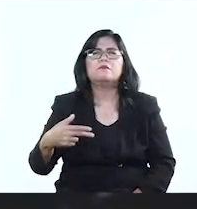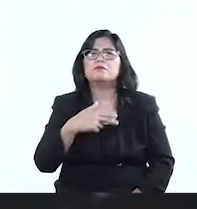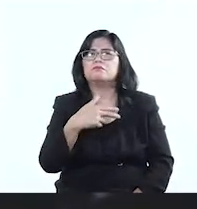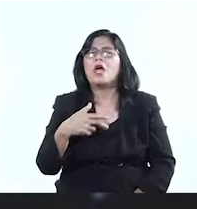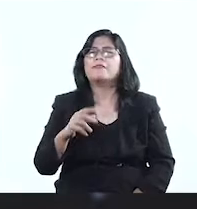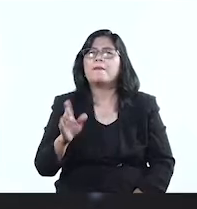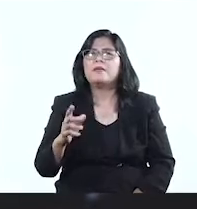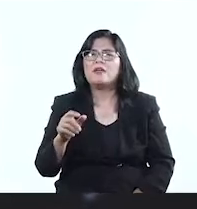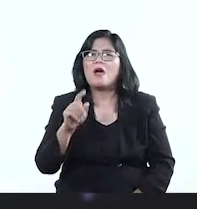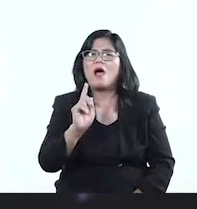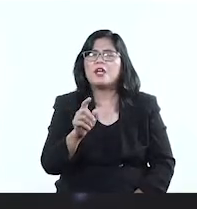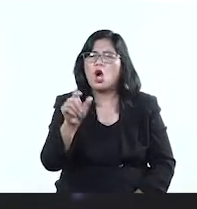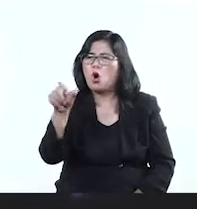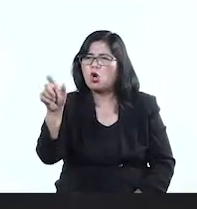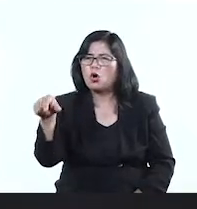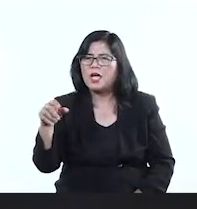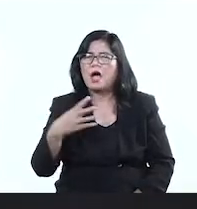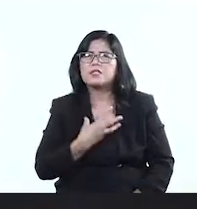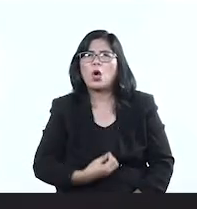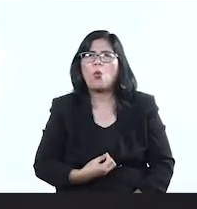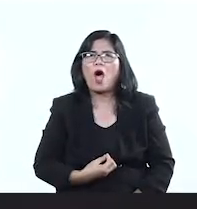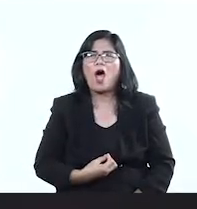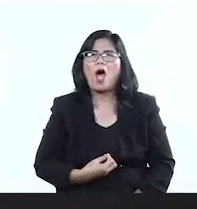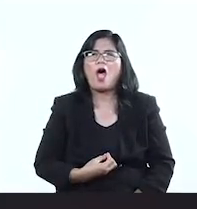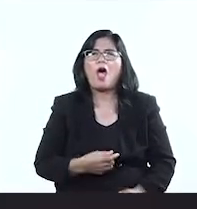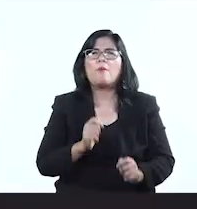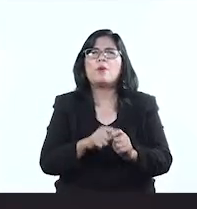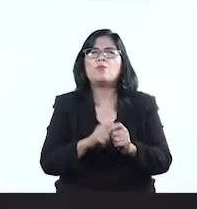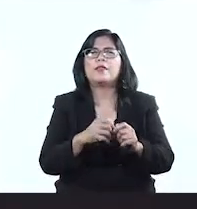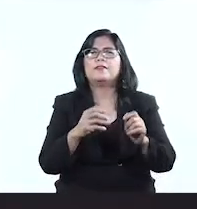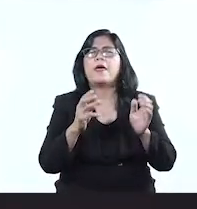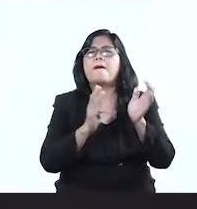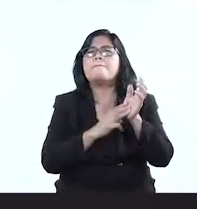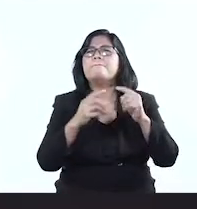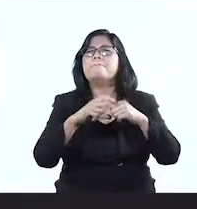halo halo membuat mie murahan yang buat saya kampung